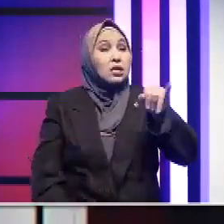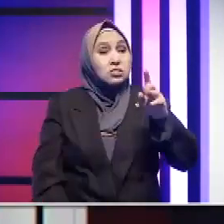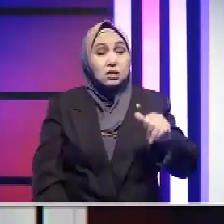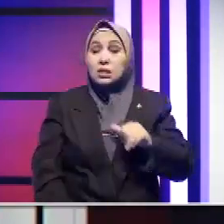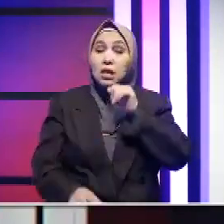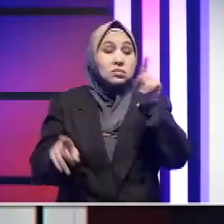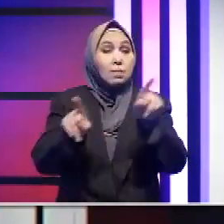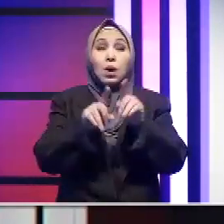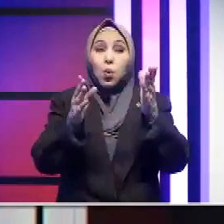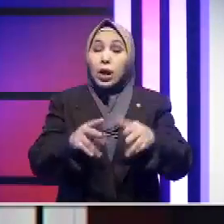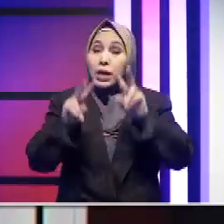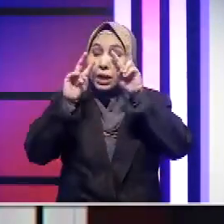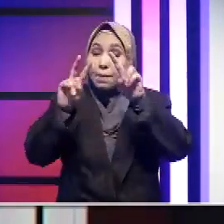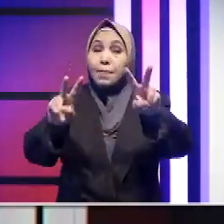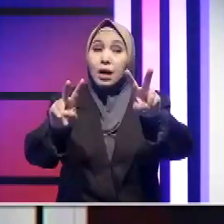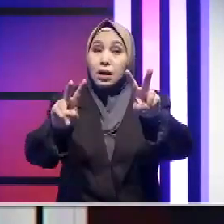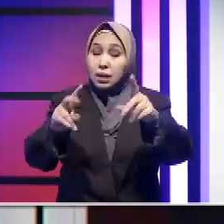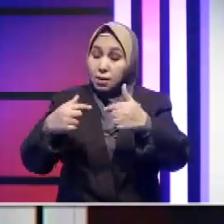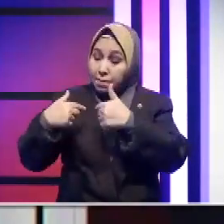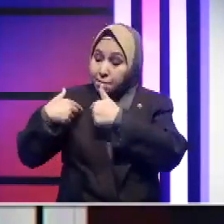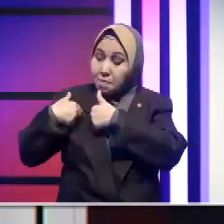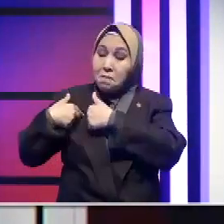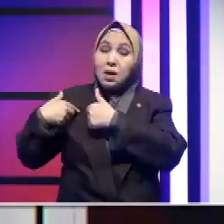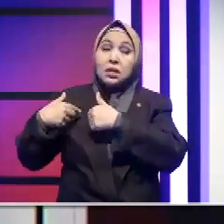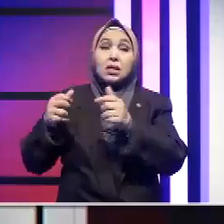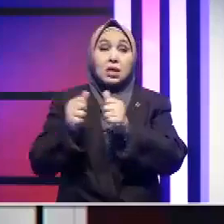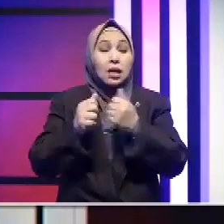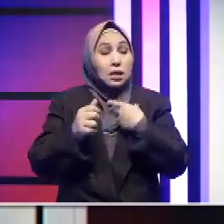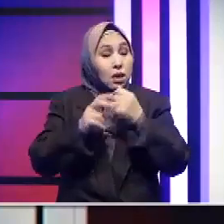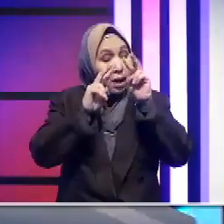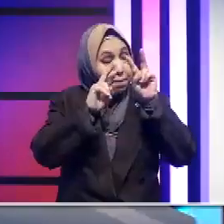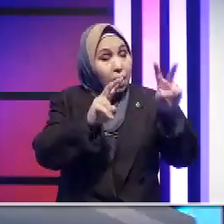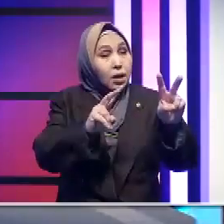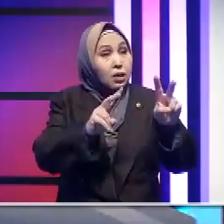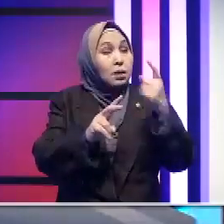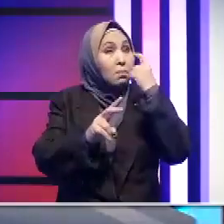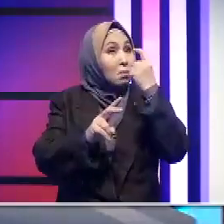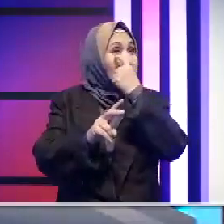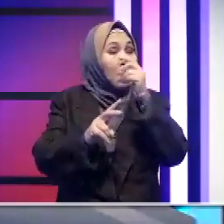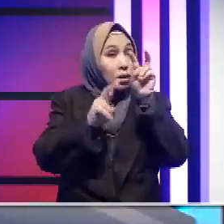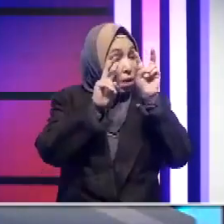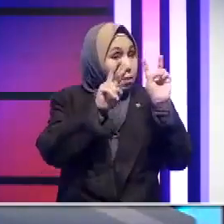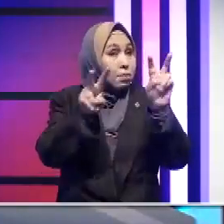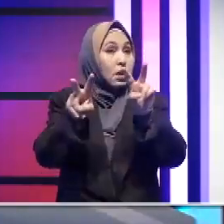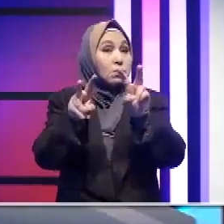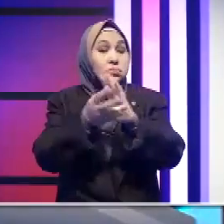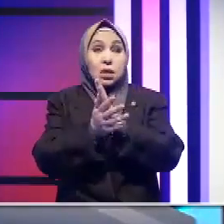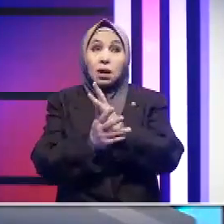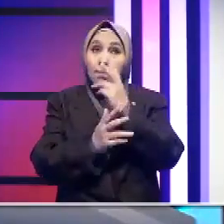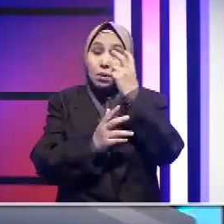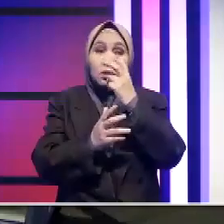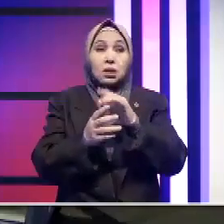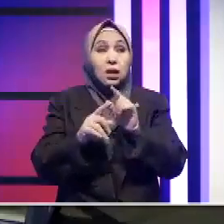tak sama orang yang nampak daripada matahati utuh dengan yang kita nampak dapat dilematika saja ia maksudnya dianggap sebagai buta